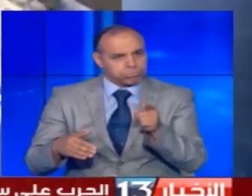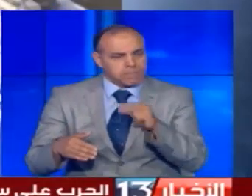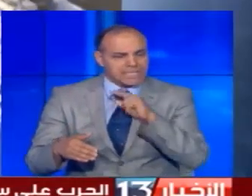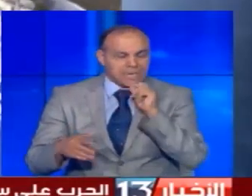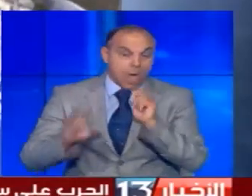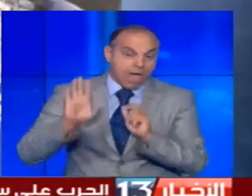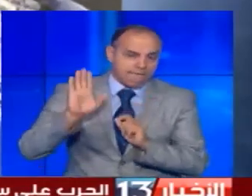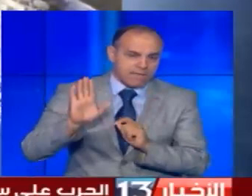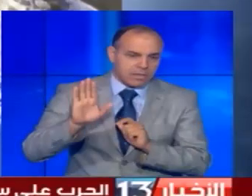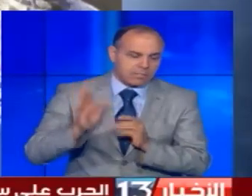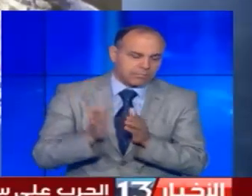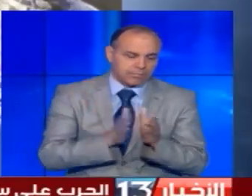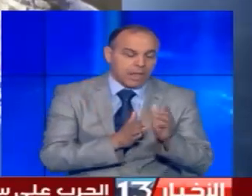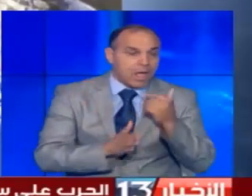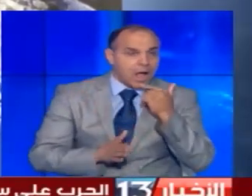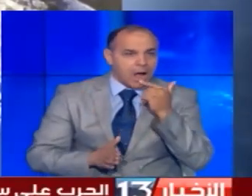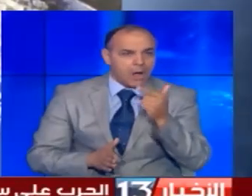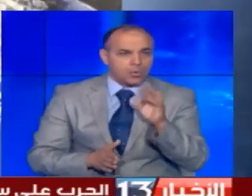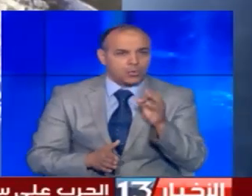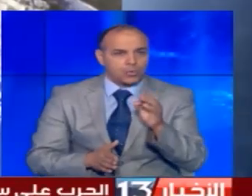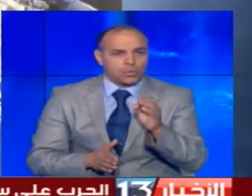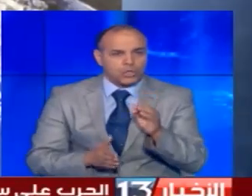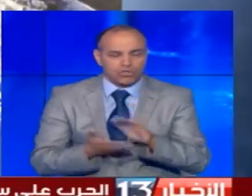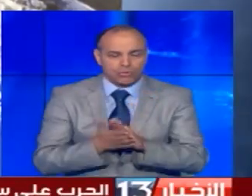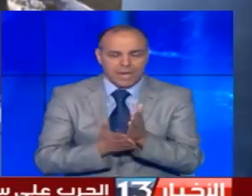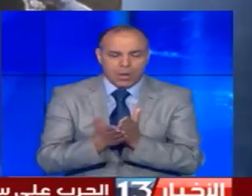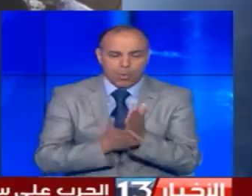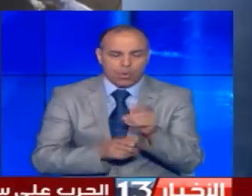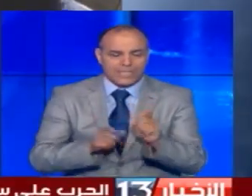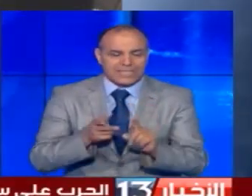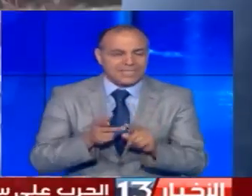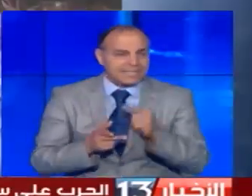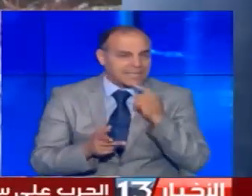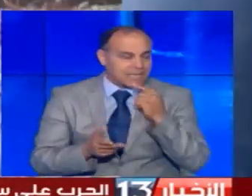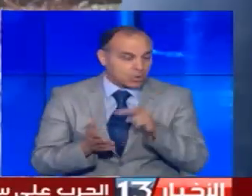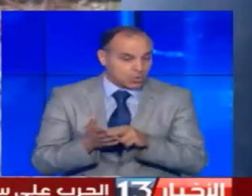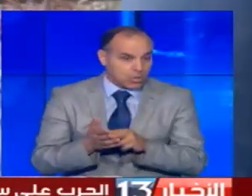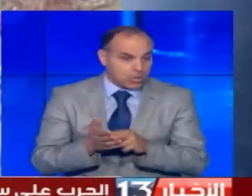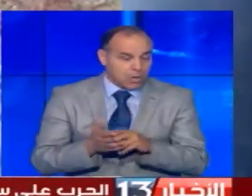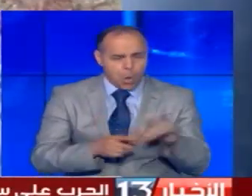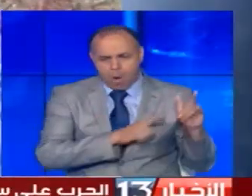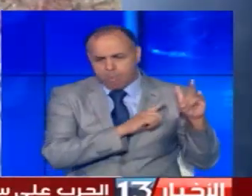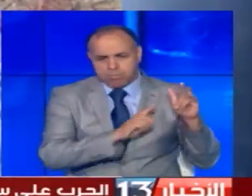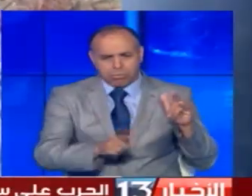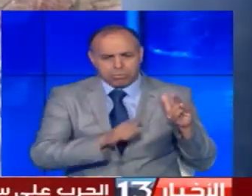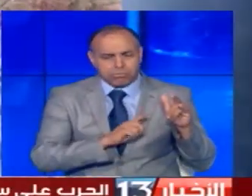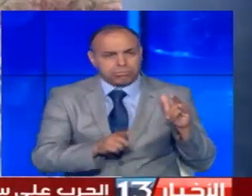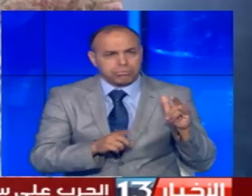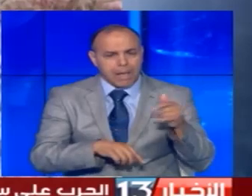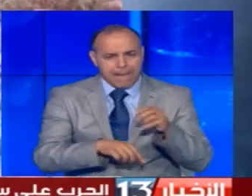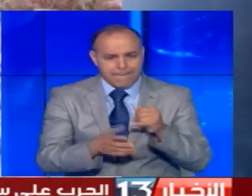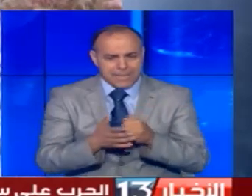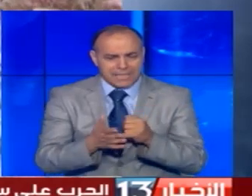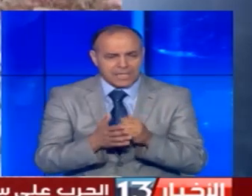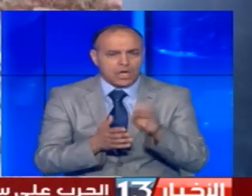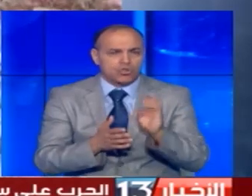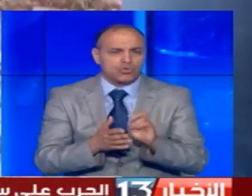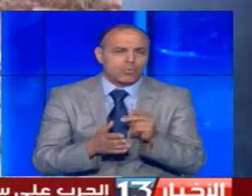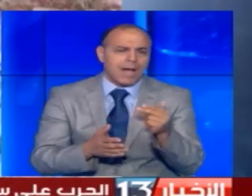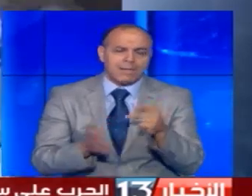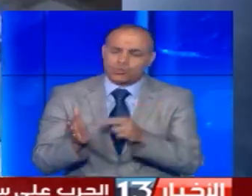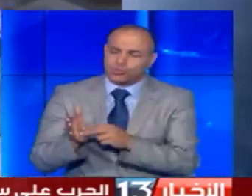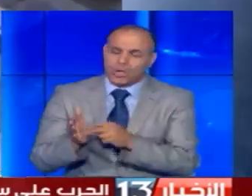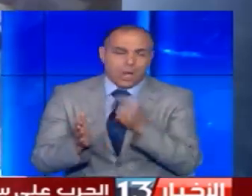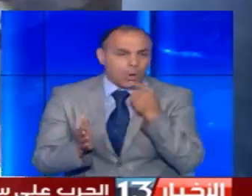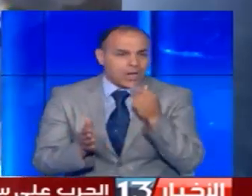الاسرائيلي من جهه اخرى ذكر المرصد السوري لحقوق الانسان ان القصف المكثف لاحدى البلدات في جنوب غرب سوريا